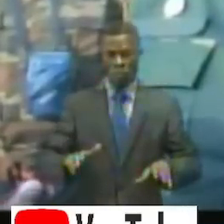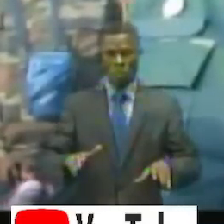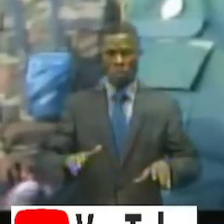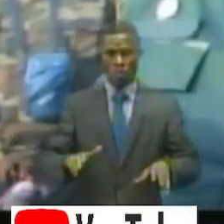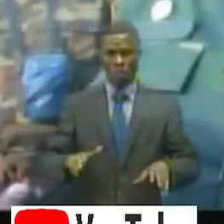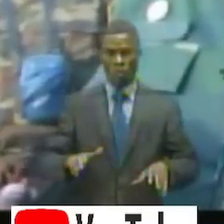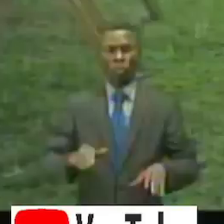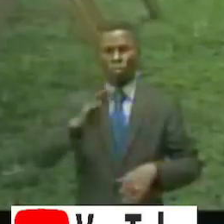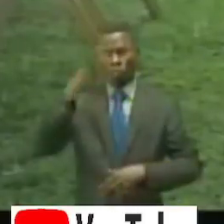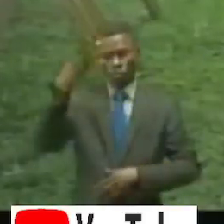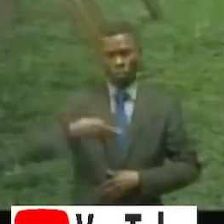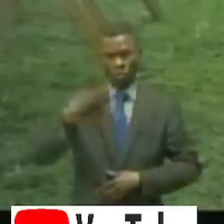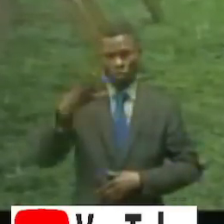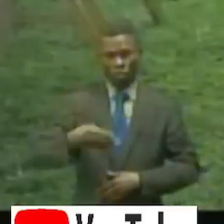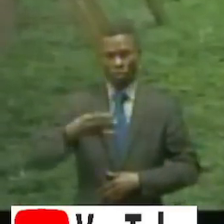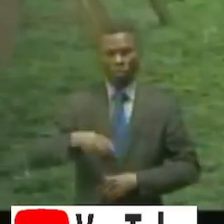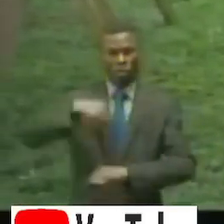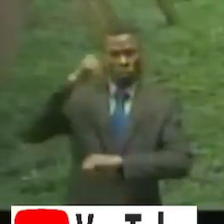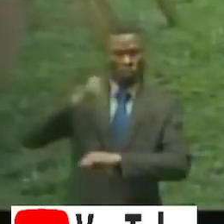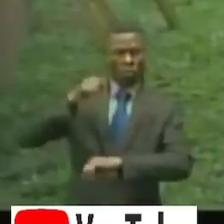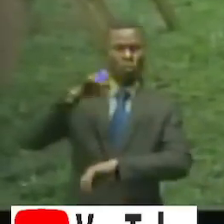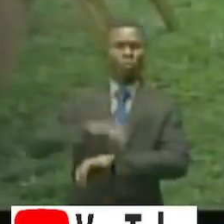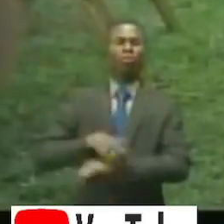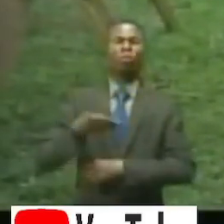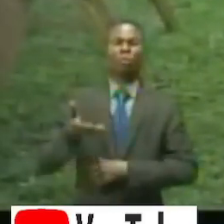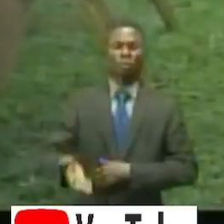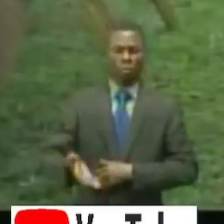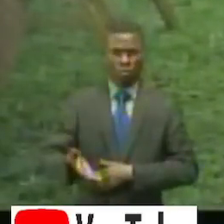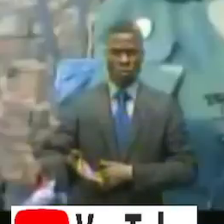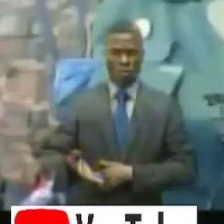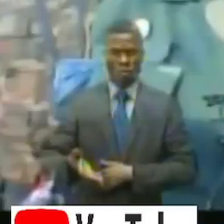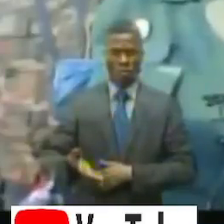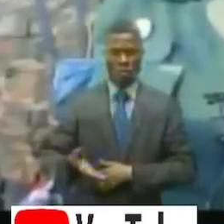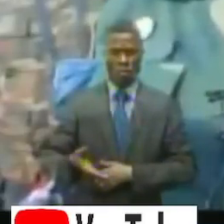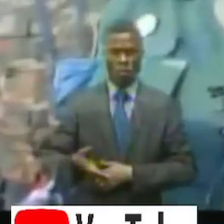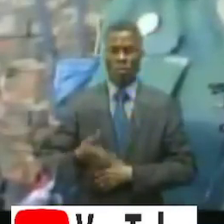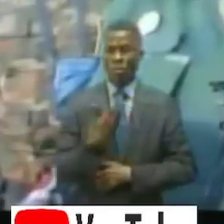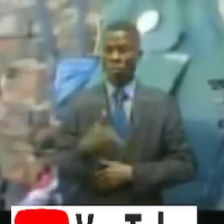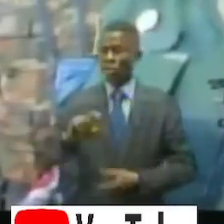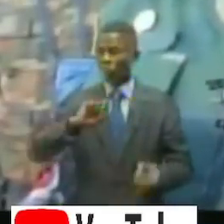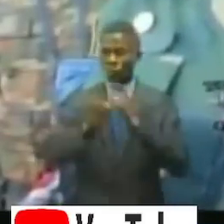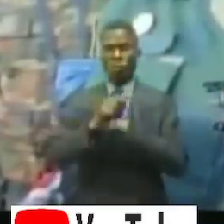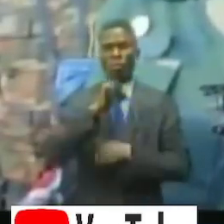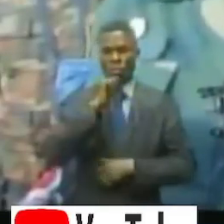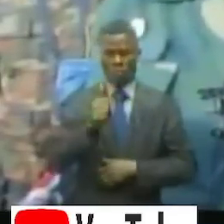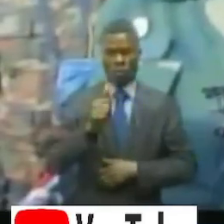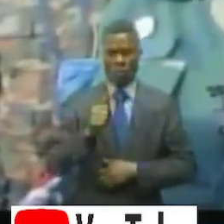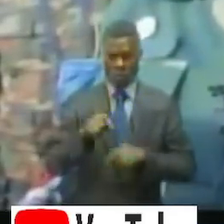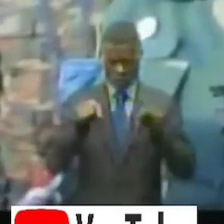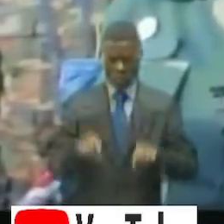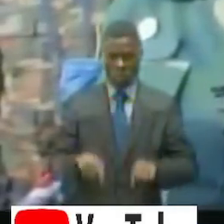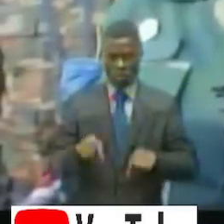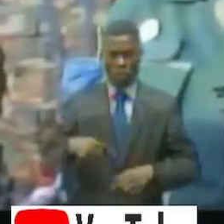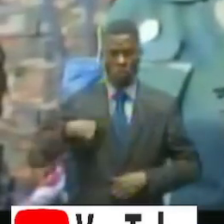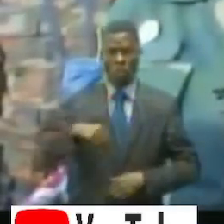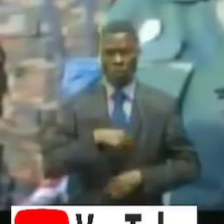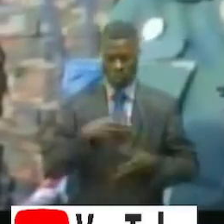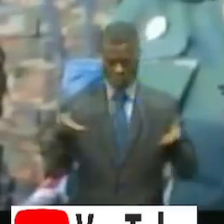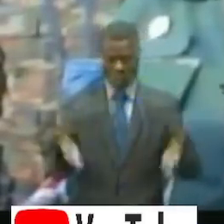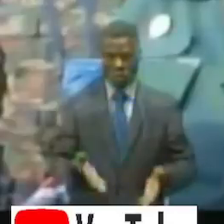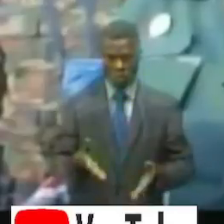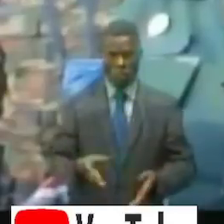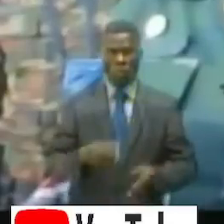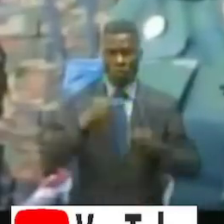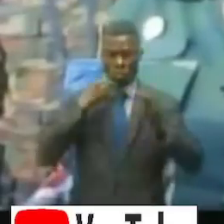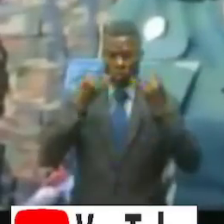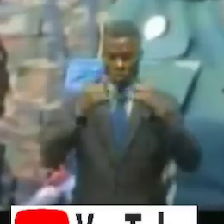Et 4, ça sera la justice. Et rien ne va changer. Aujourd'hui, nous sommes là, nous vous donnons un